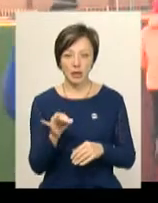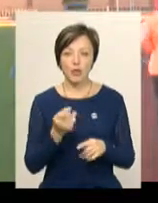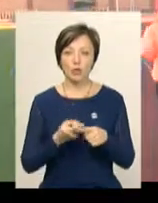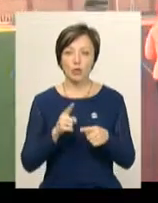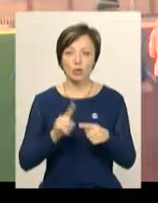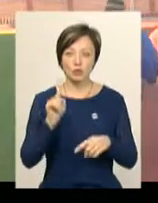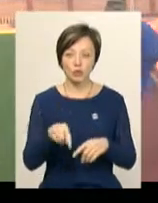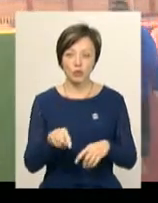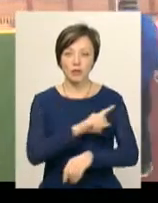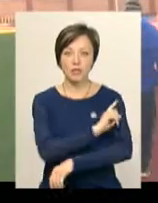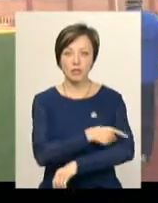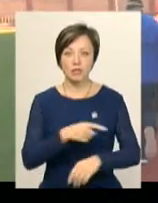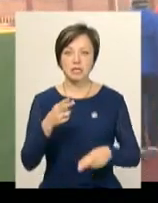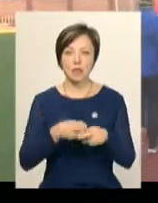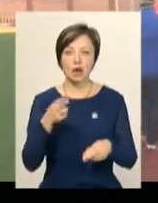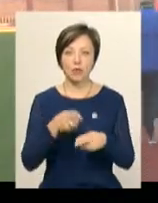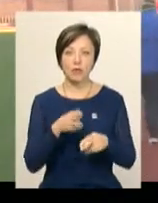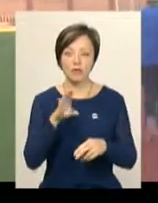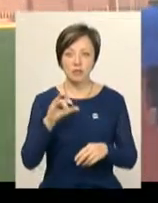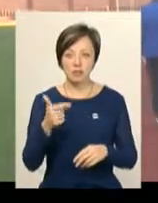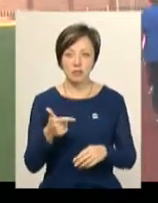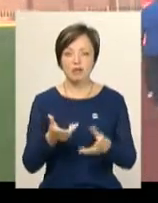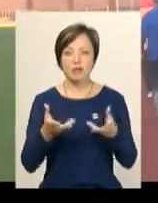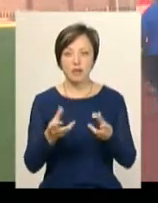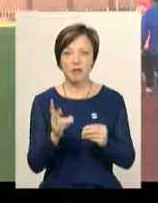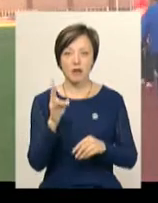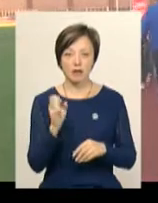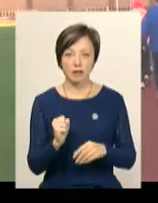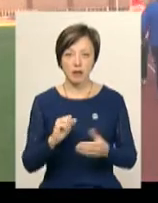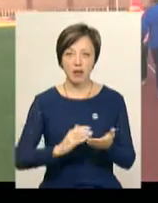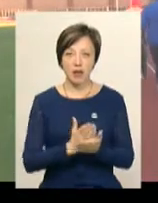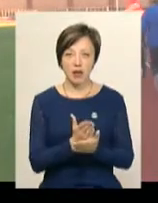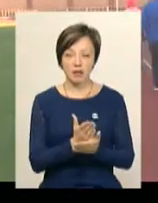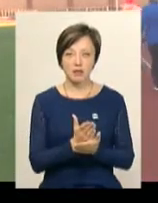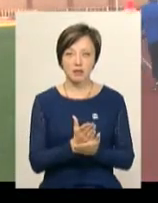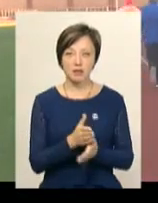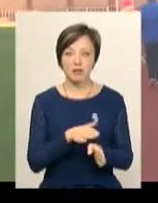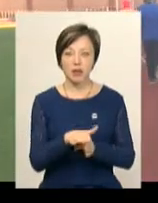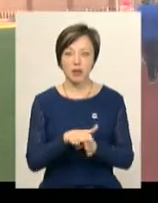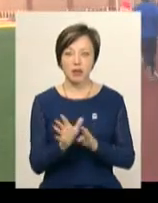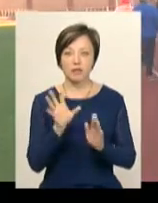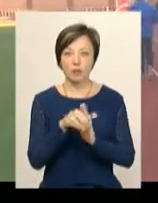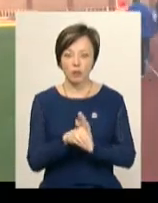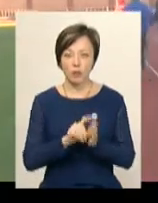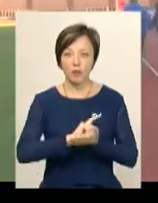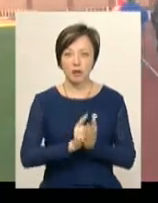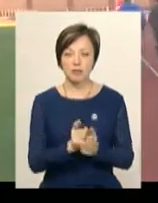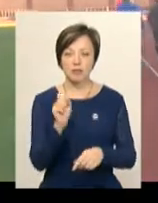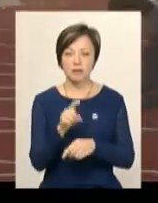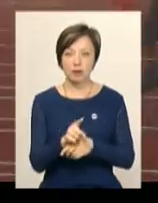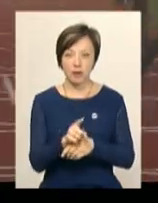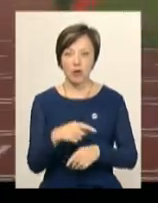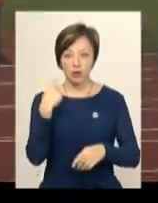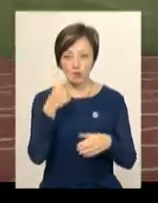що фізична загартованість значно впливає на якість виконання, в тому числі і оперативних завдань особового